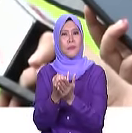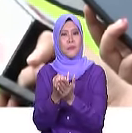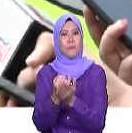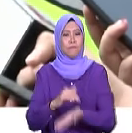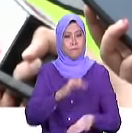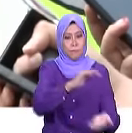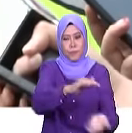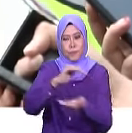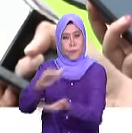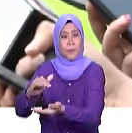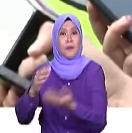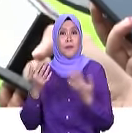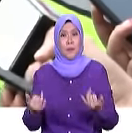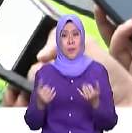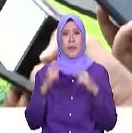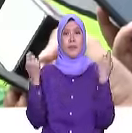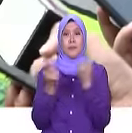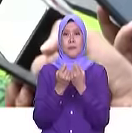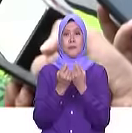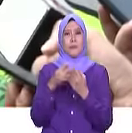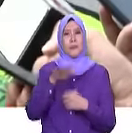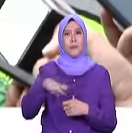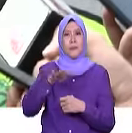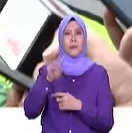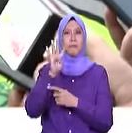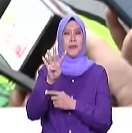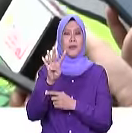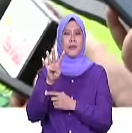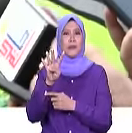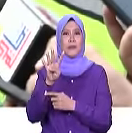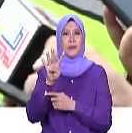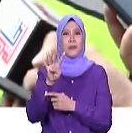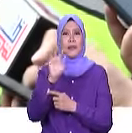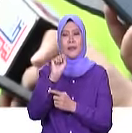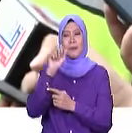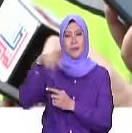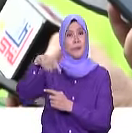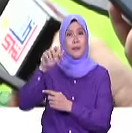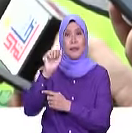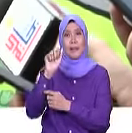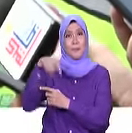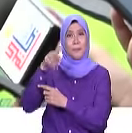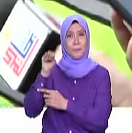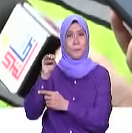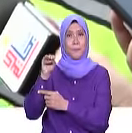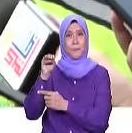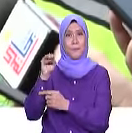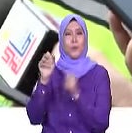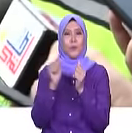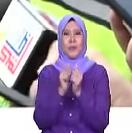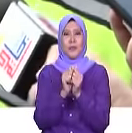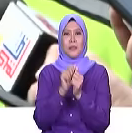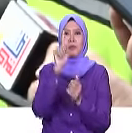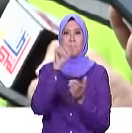kita menggerakkan hampir 4 buah jentera APM, iaitu bersamaan